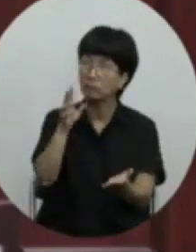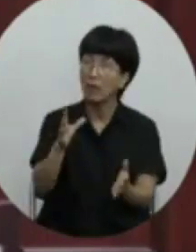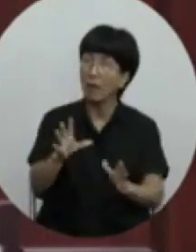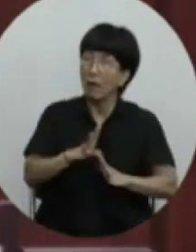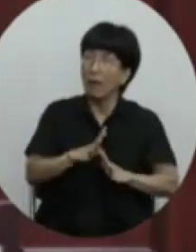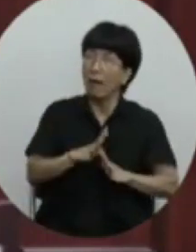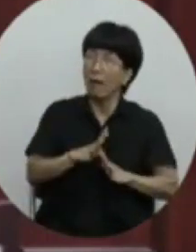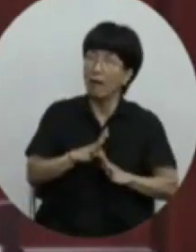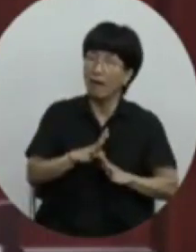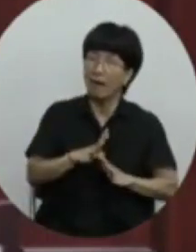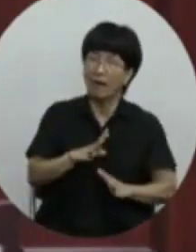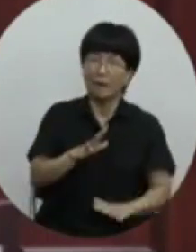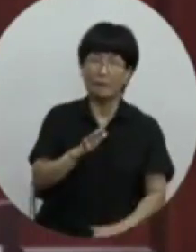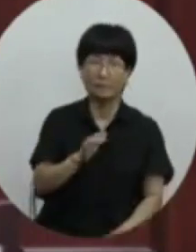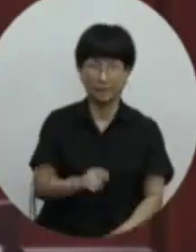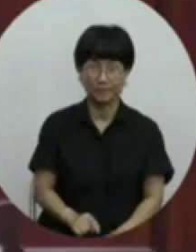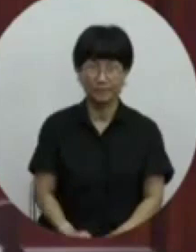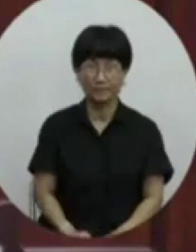깜짝 놀랐습니다.